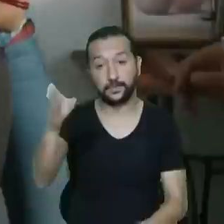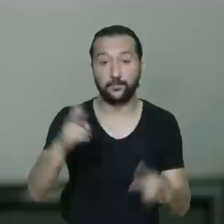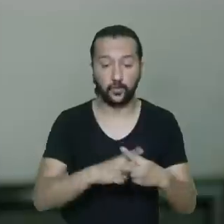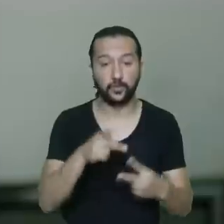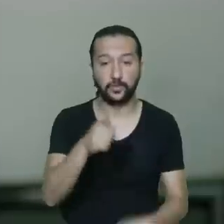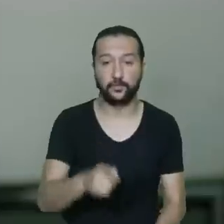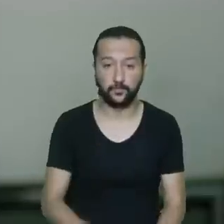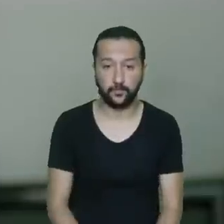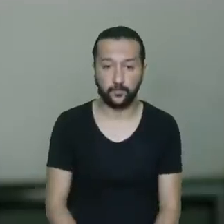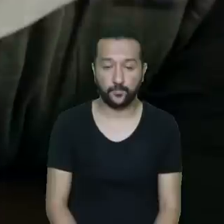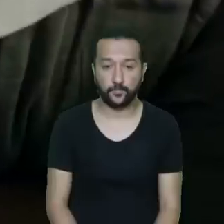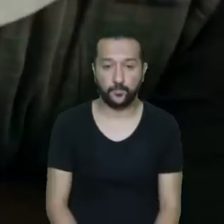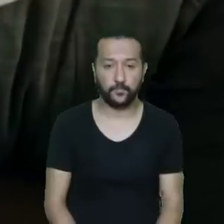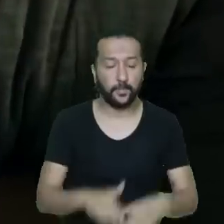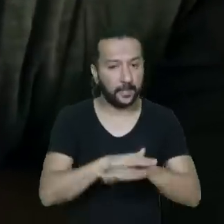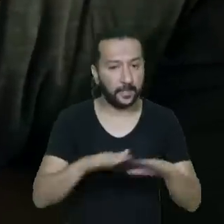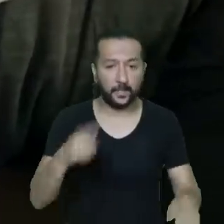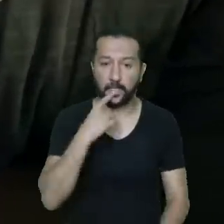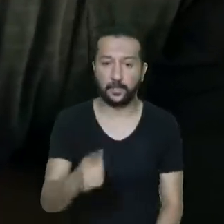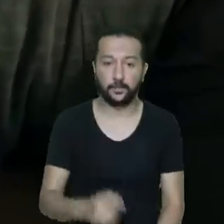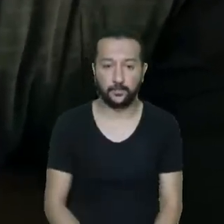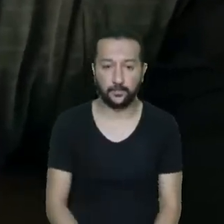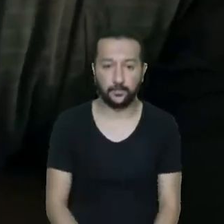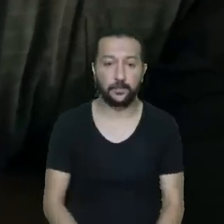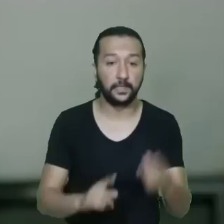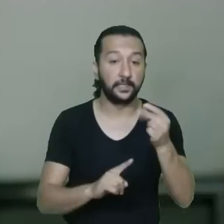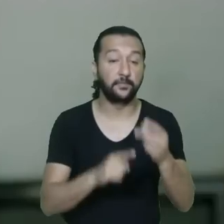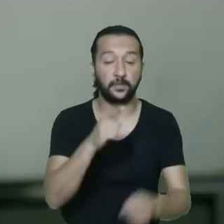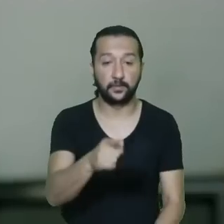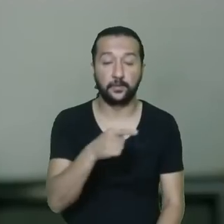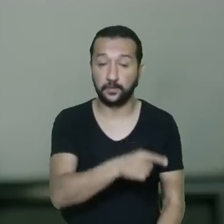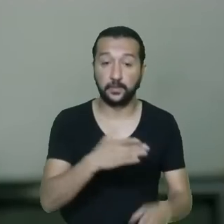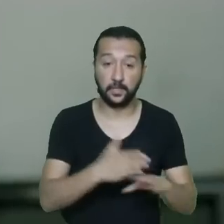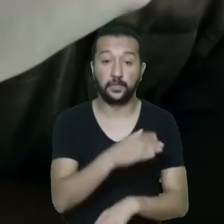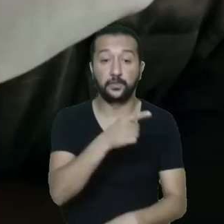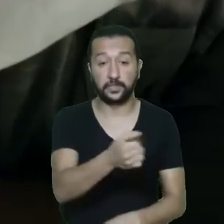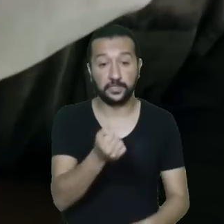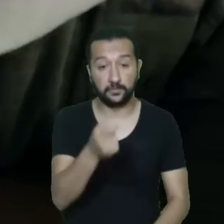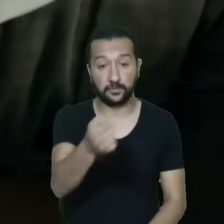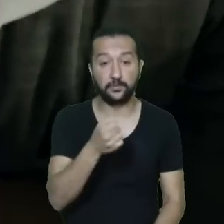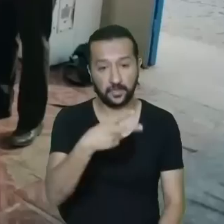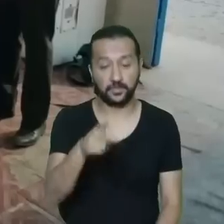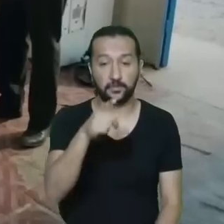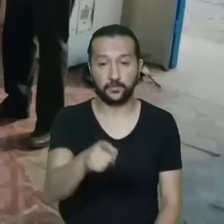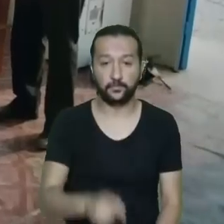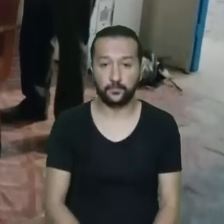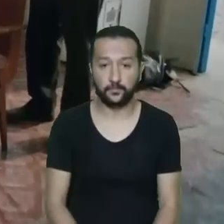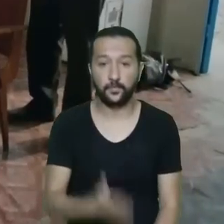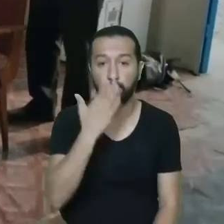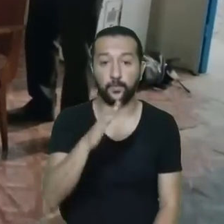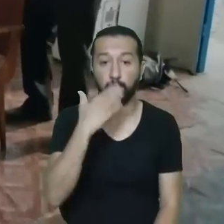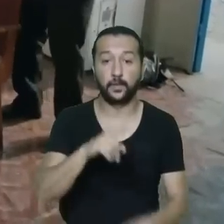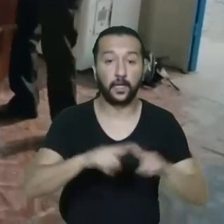gideceğiz polize. Yeter be. İsmail, aç şu çekmeceyi, çekmeceyi aç.